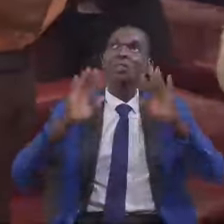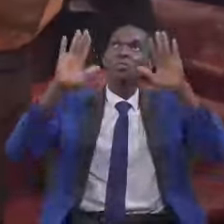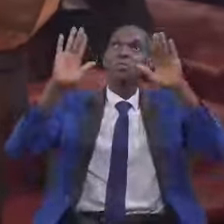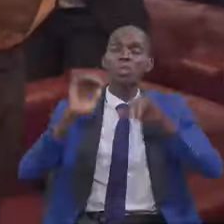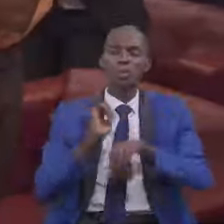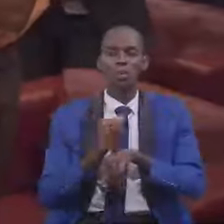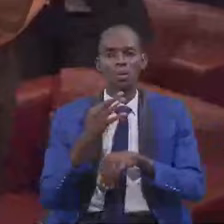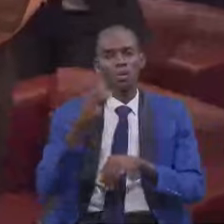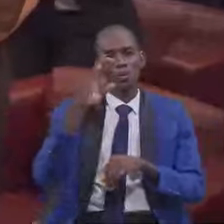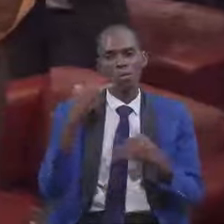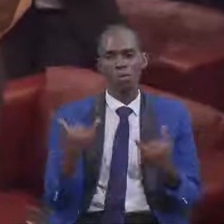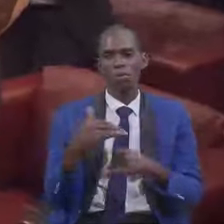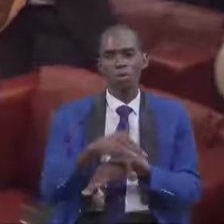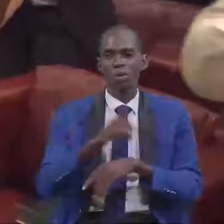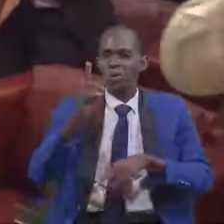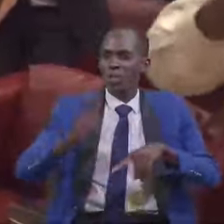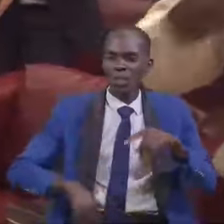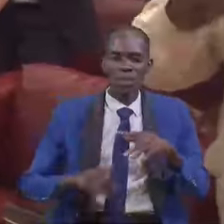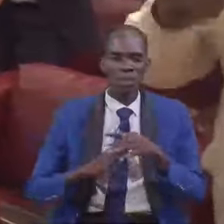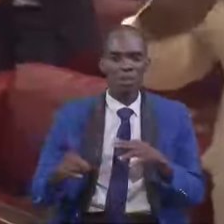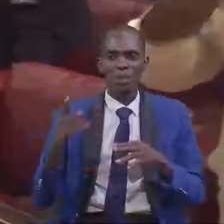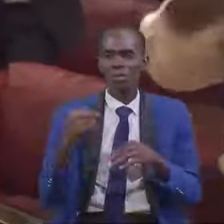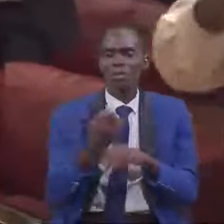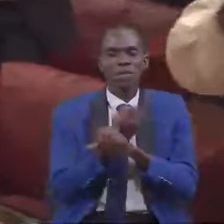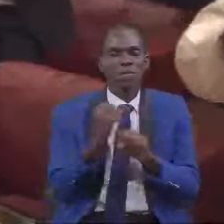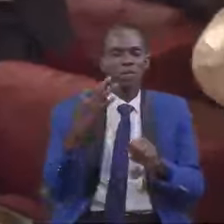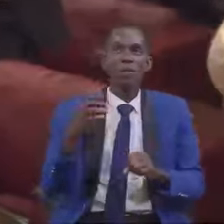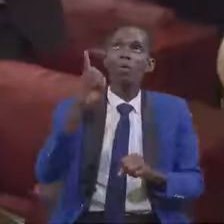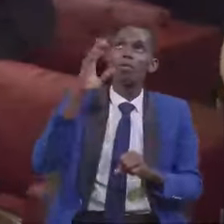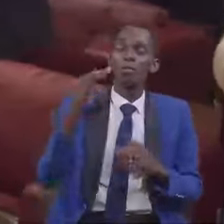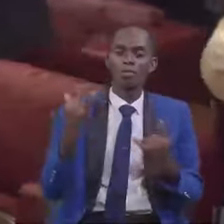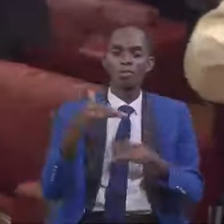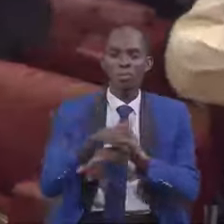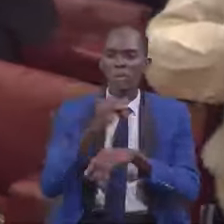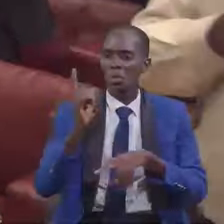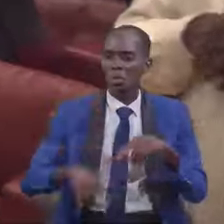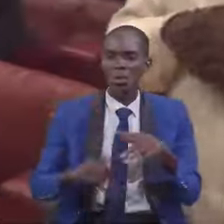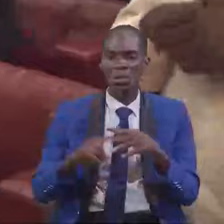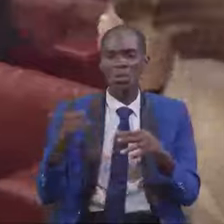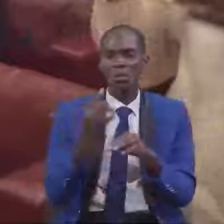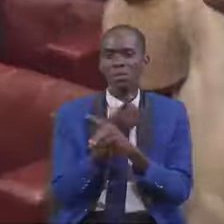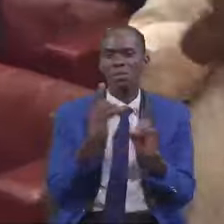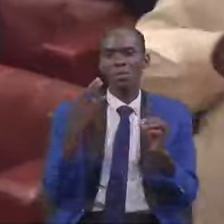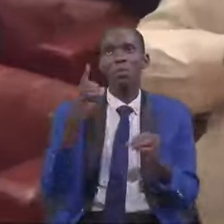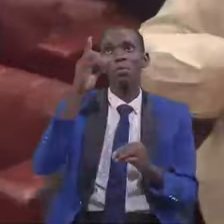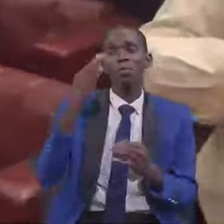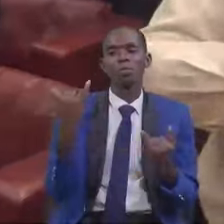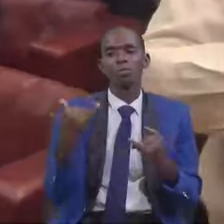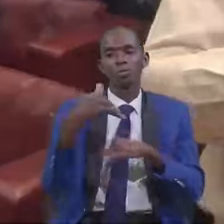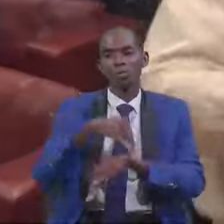pas rater le salut du Seigneur ce soir. Vous ne pouvez pas rater la délivrance de Dieu ce soir.